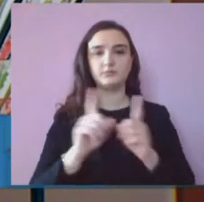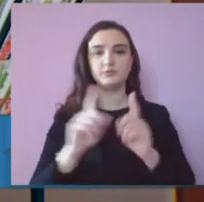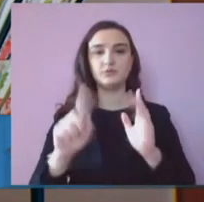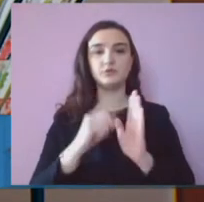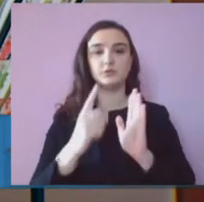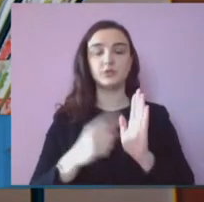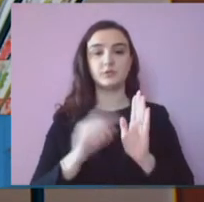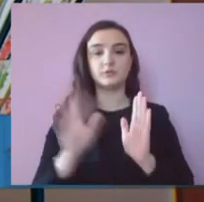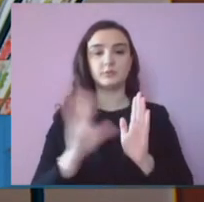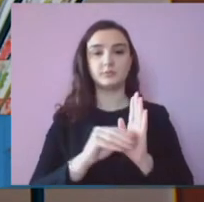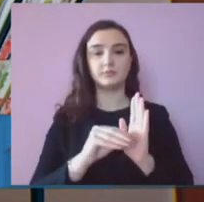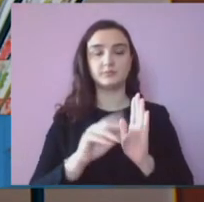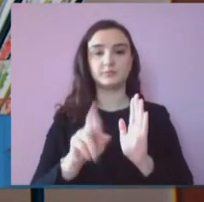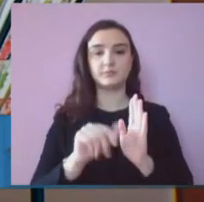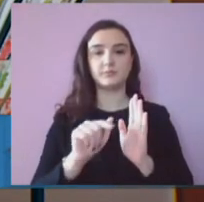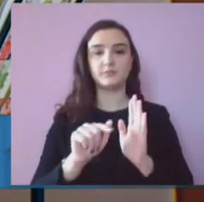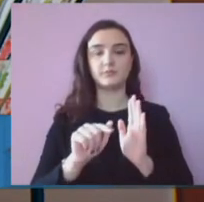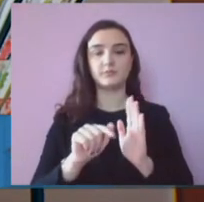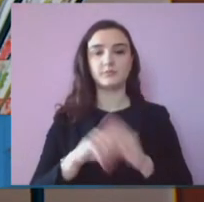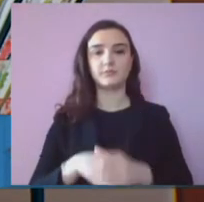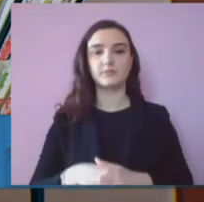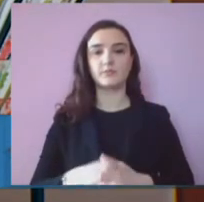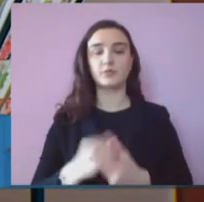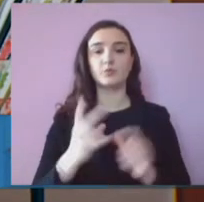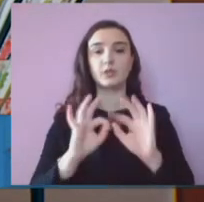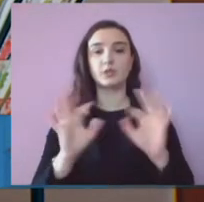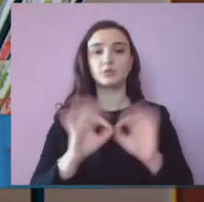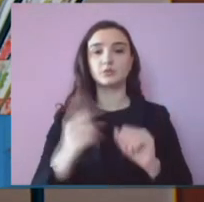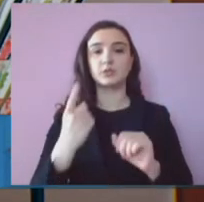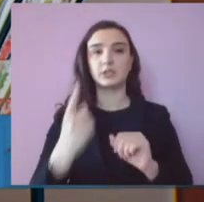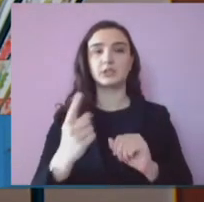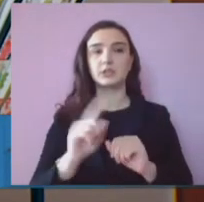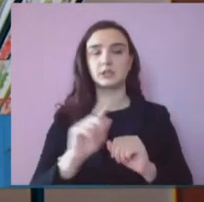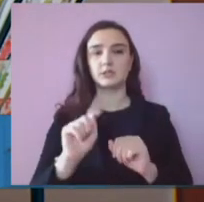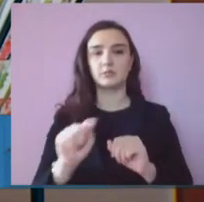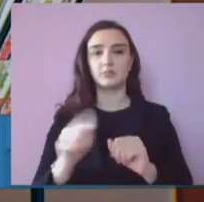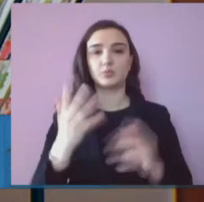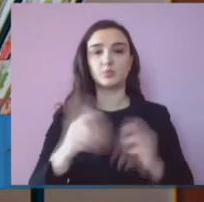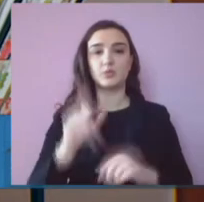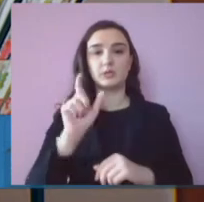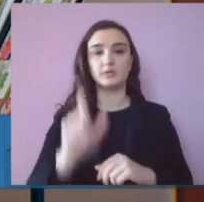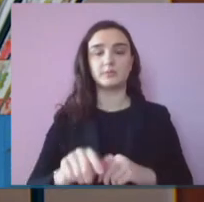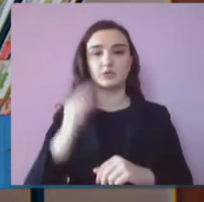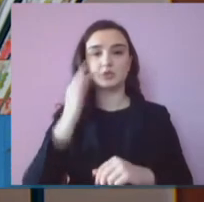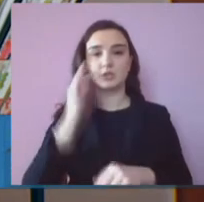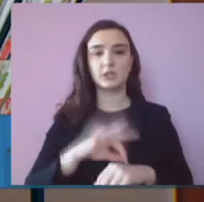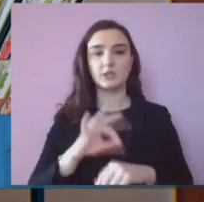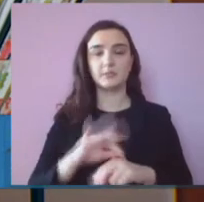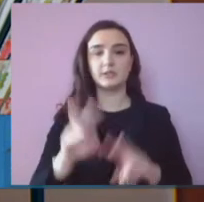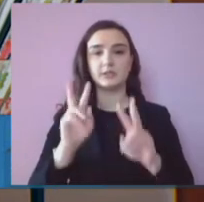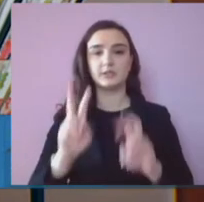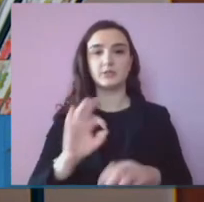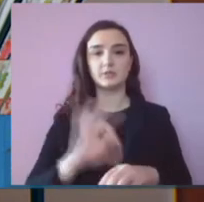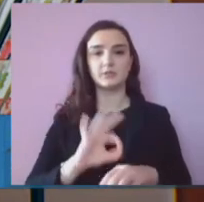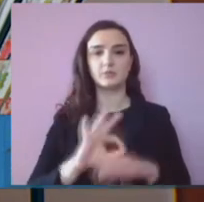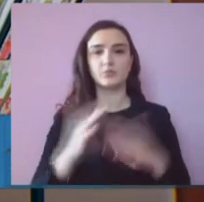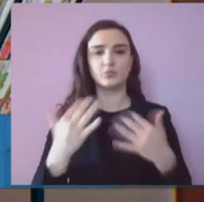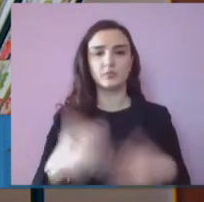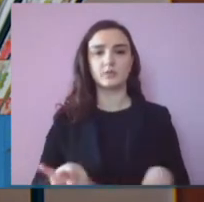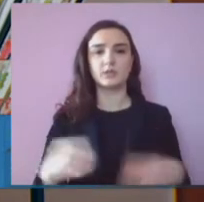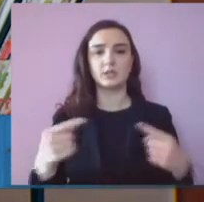უნდა აღინიშნოს ერთი გარემოება, რომ თუ ადამიანს შაქრიანი დიაბეტის დიაგნოზი უკვე დადგენილი